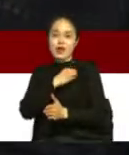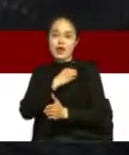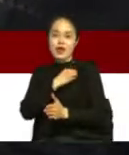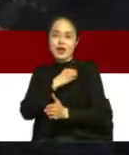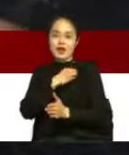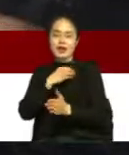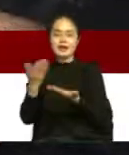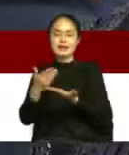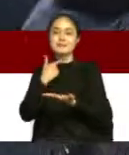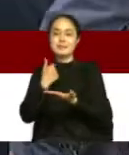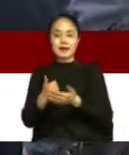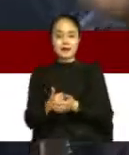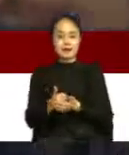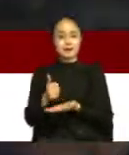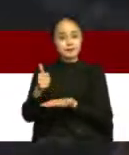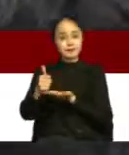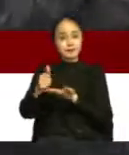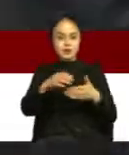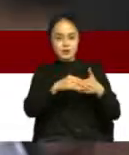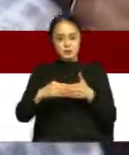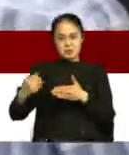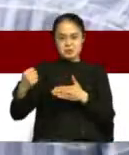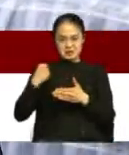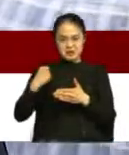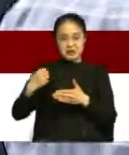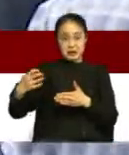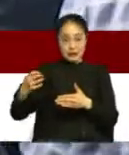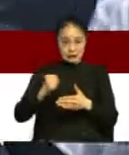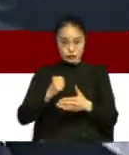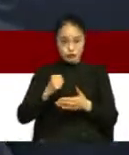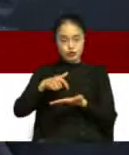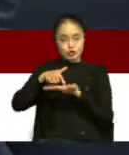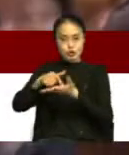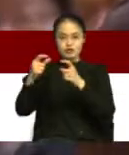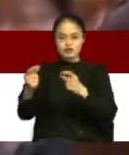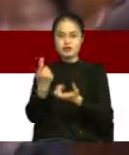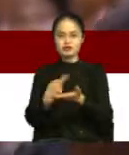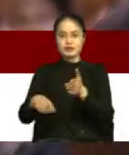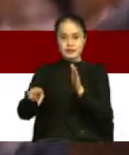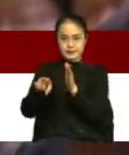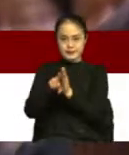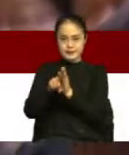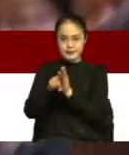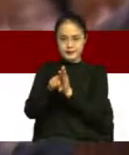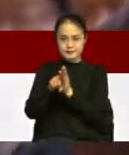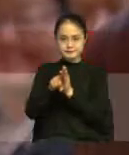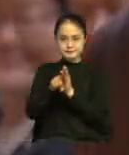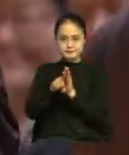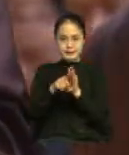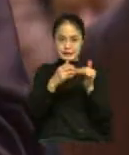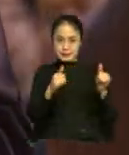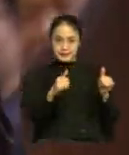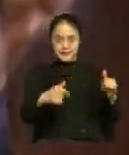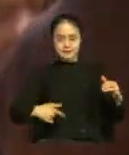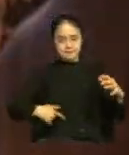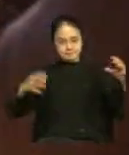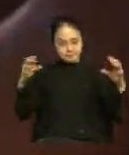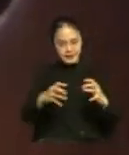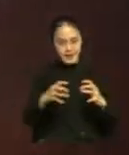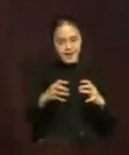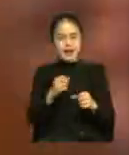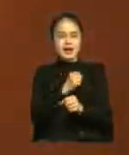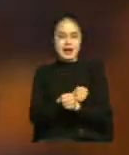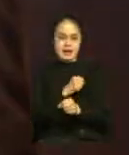소통의 리더십으로 광진을 위한 새로운 의제와 정책을 내고 시구의원들과 협력해 광진 인류시대를